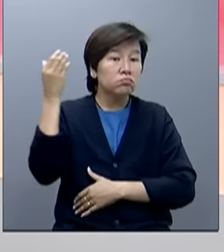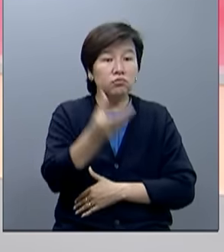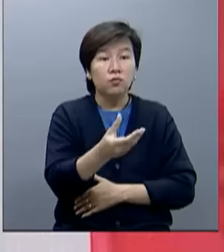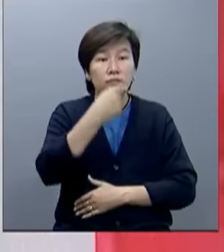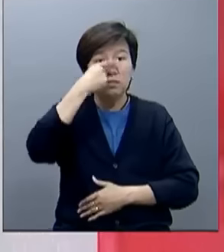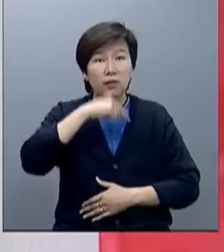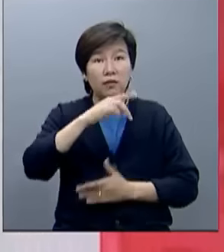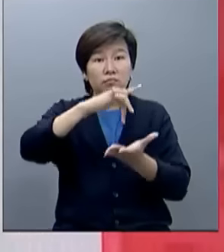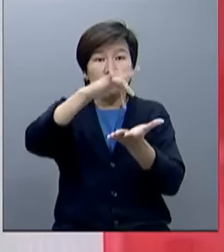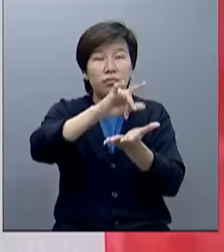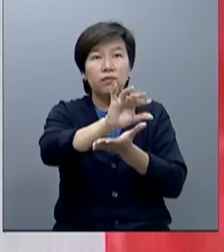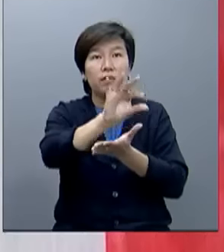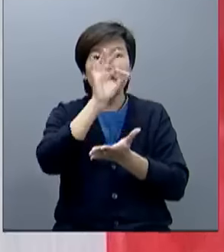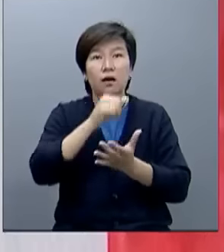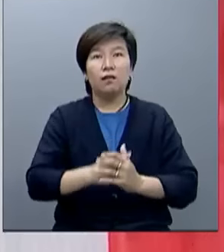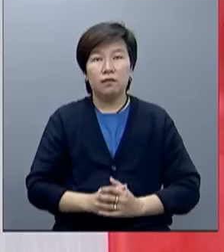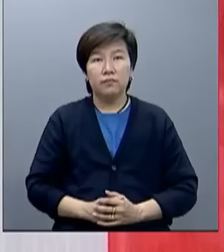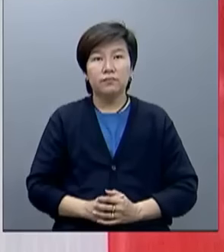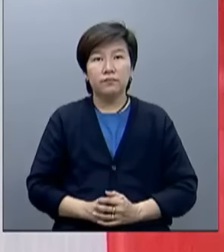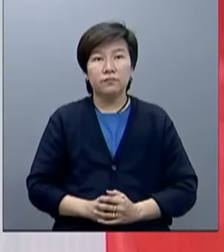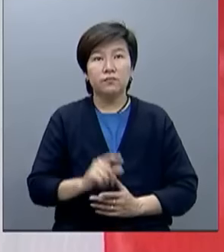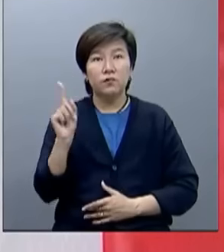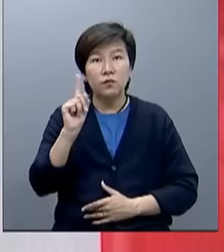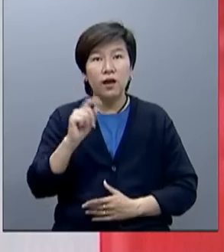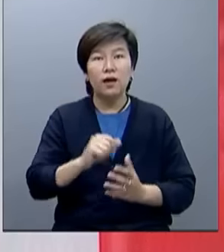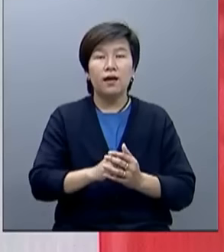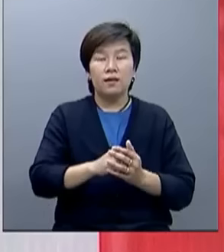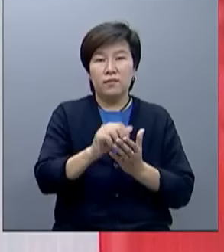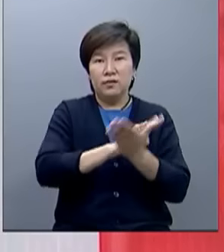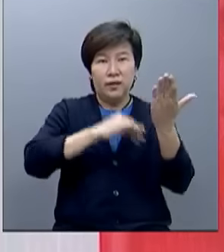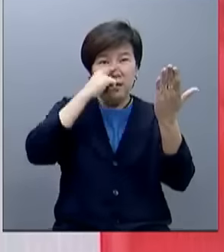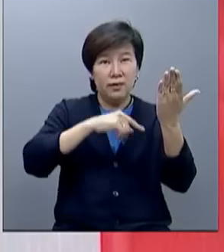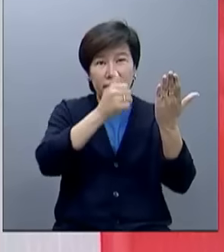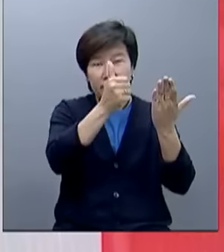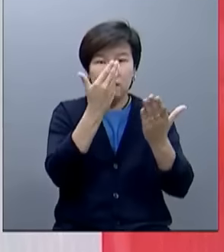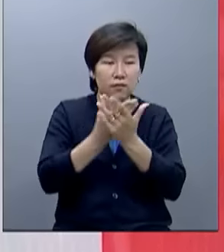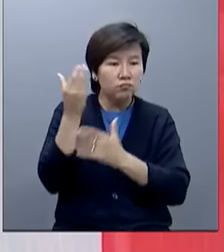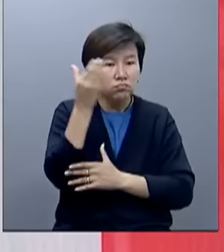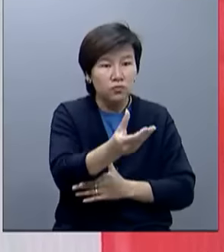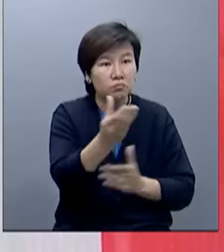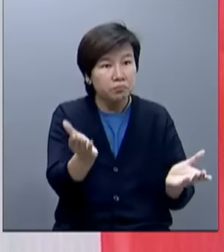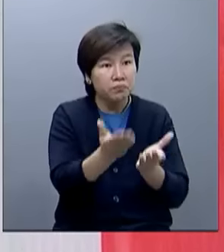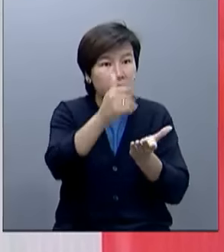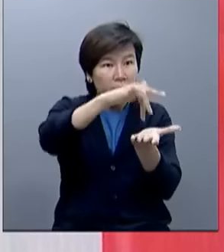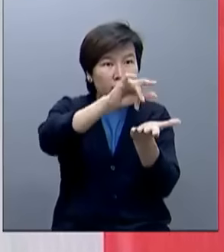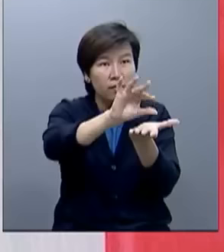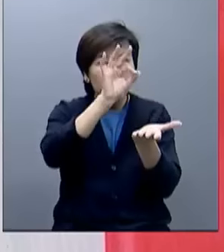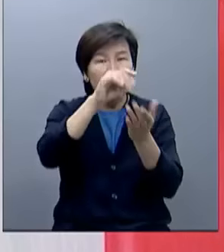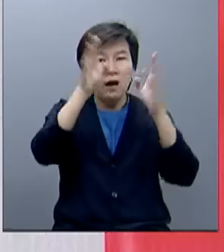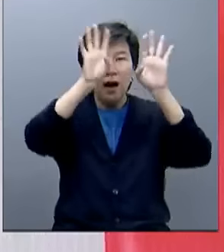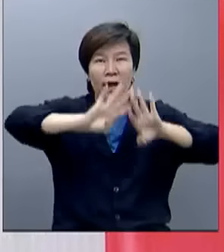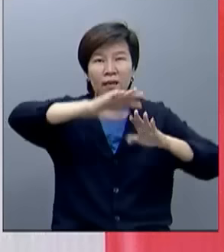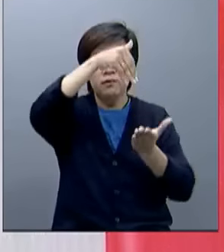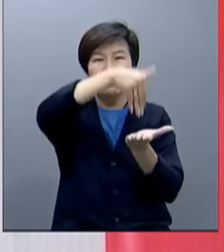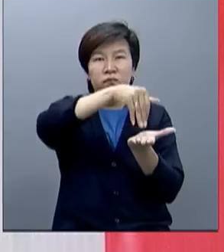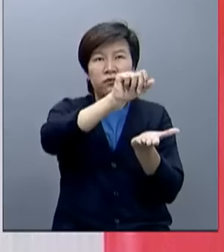บอกว่าบ้านเราค่อนข้างเนื้อหอมเลยครับไม่ว่าจะเป็นในเรื่องของภูมิภูมิประเทศที่เอื้อต่อการลงทุนเป็นศูนย์กลางอาเซียนและเรา